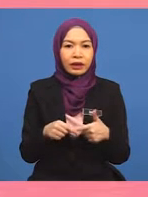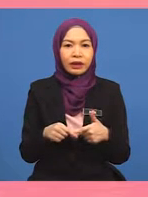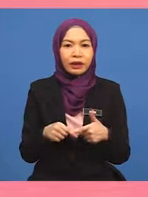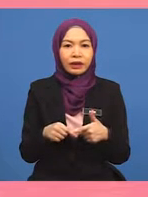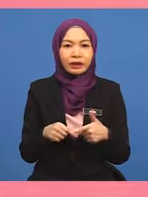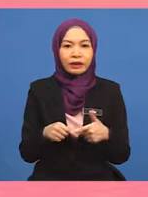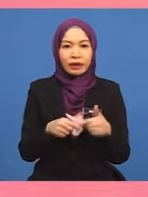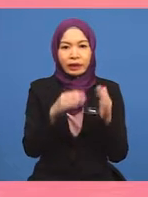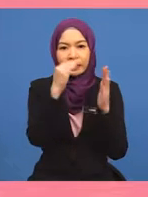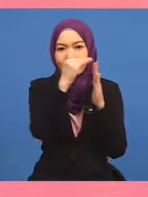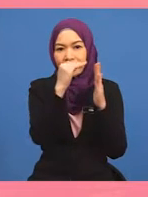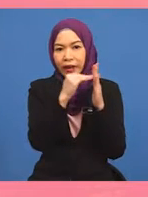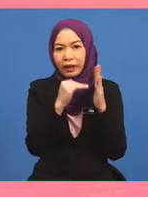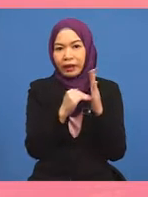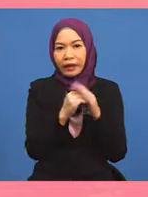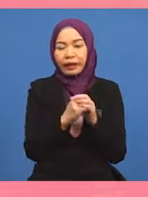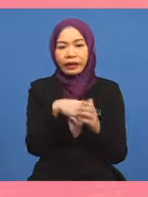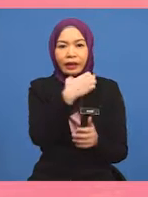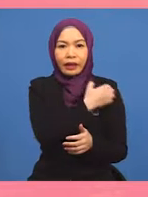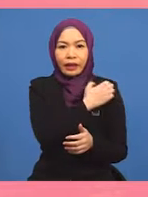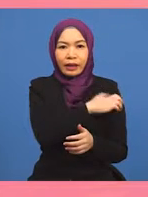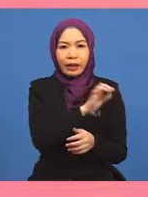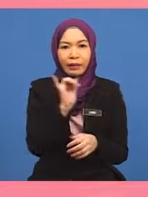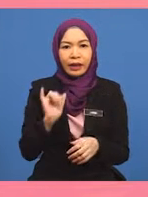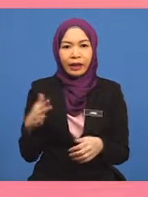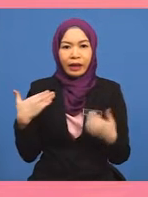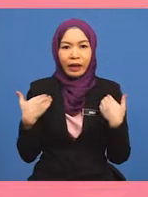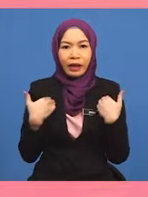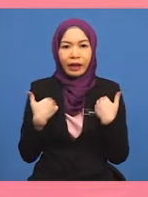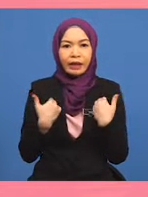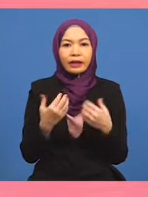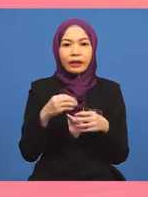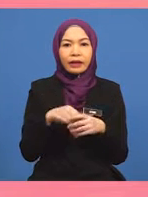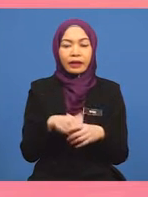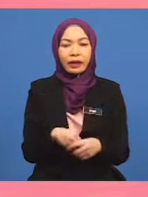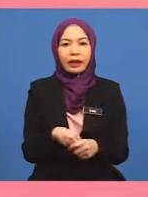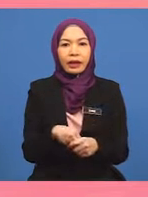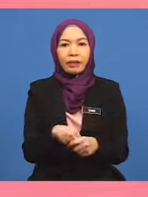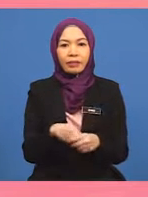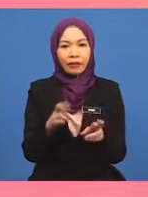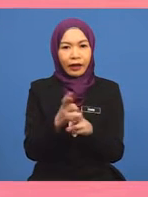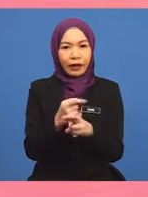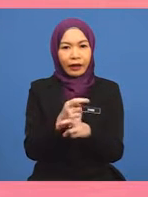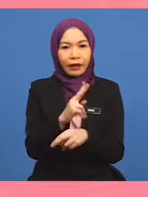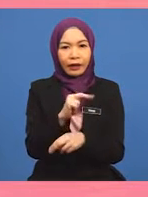Senaraikan elemen yang terdapat pada sesuatu lakaran.